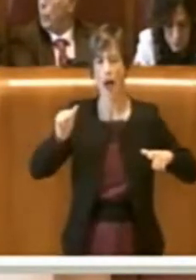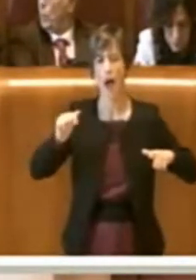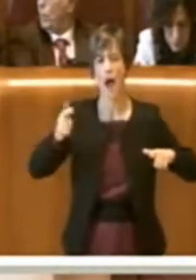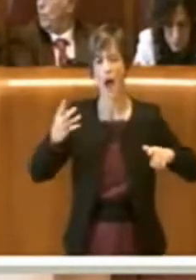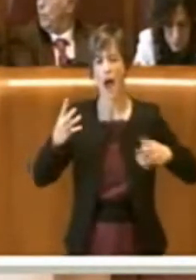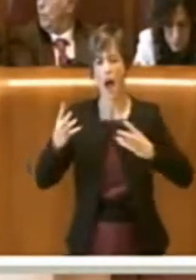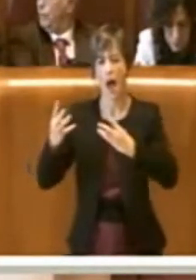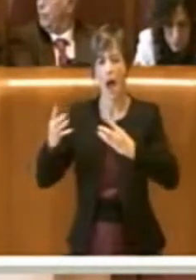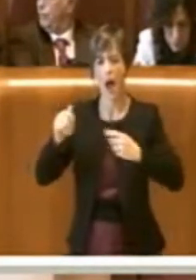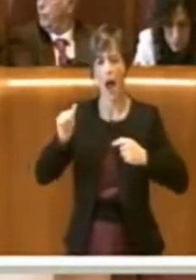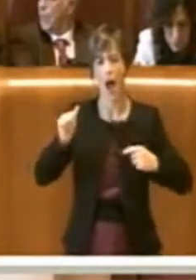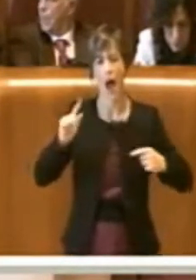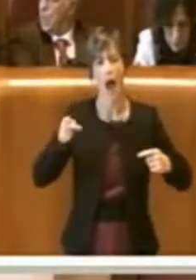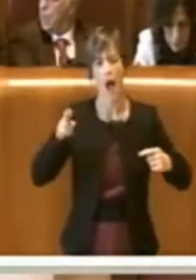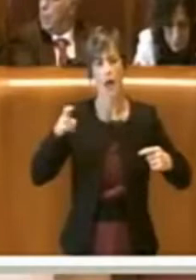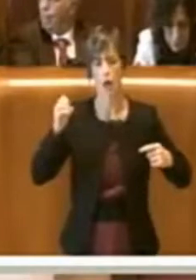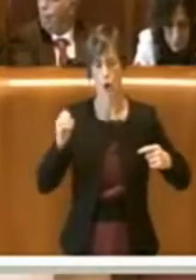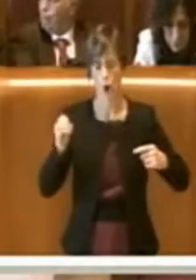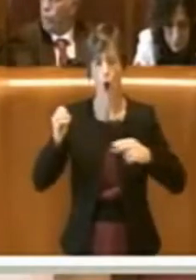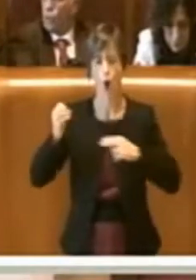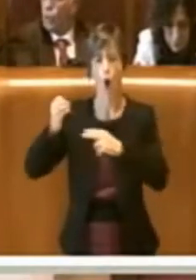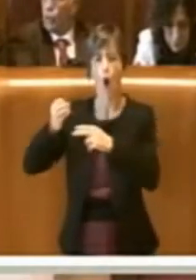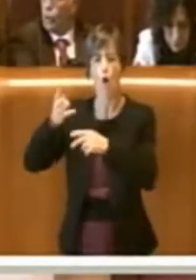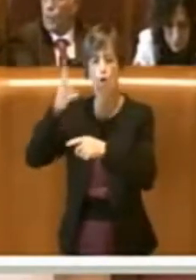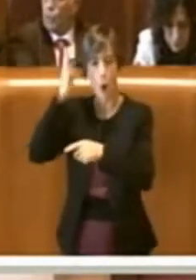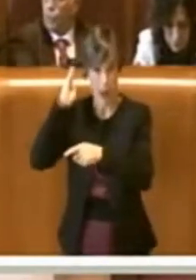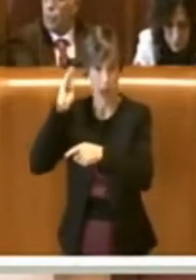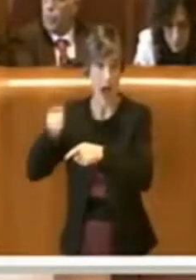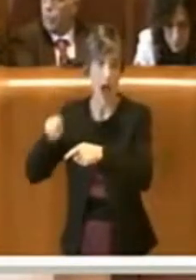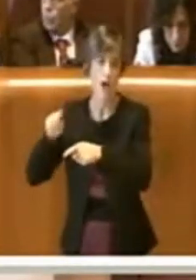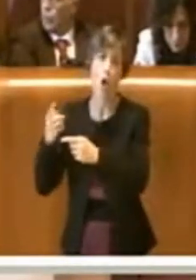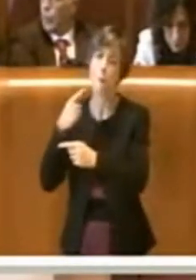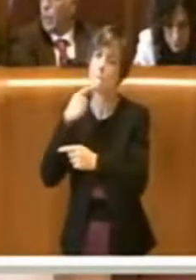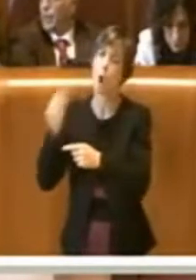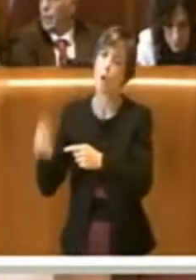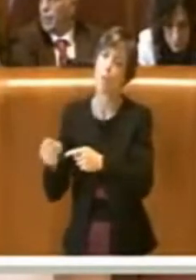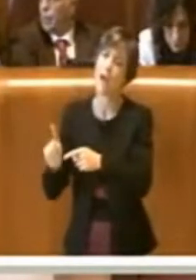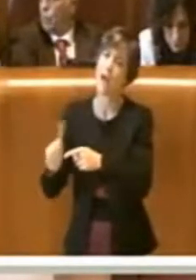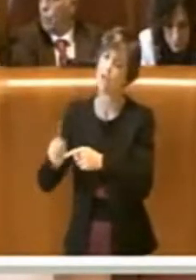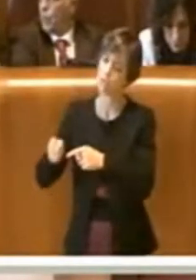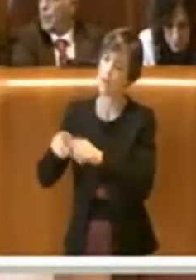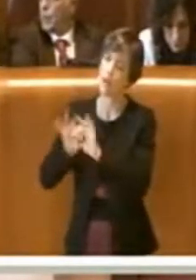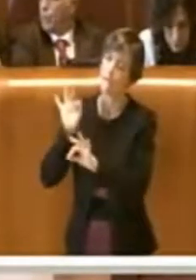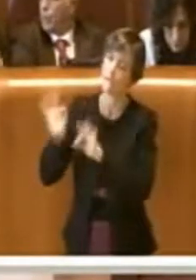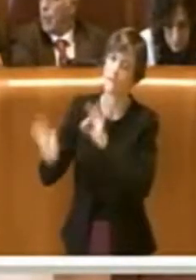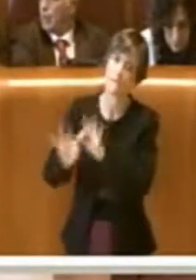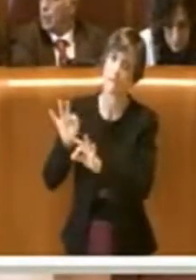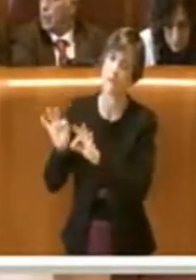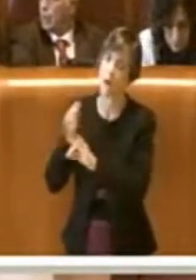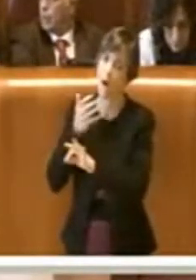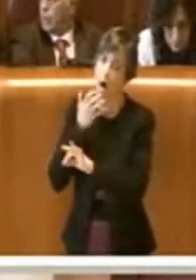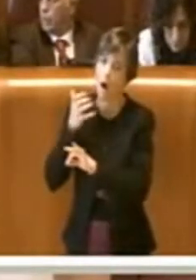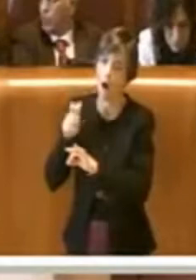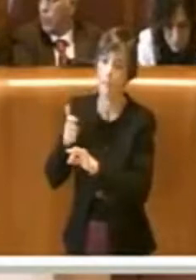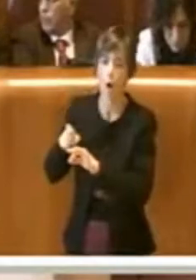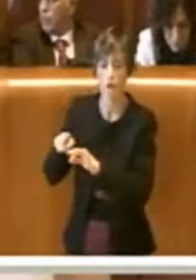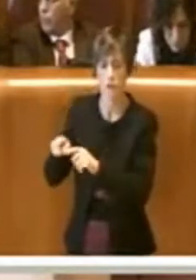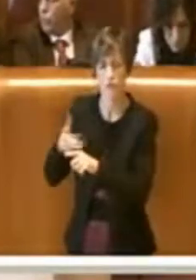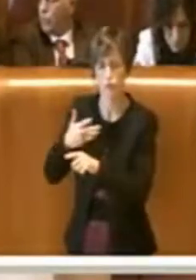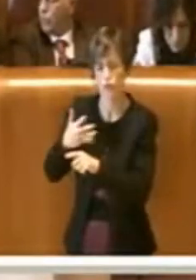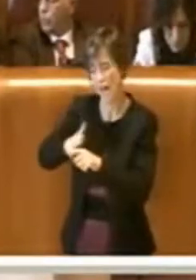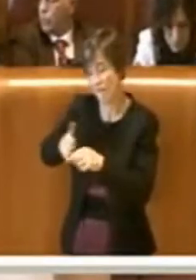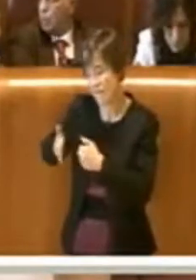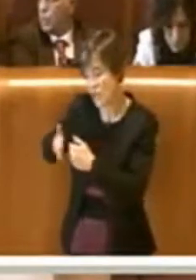un monumento di bellezza naturale dove ci sono tantissimi insediamenti